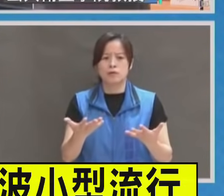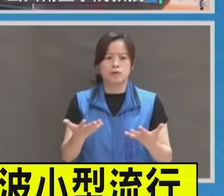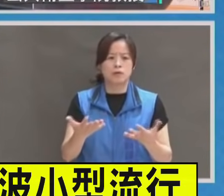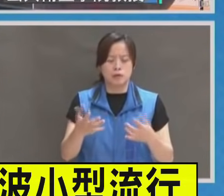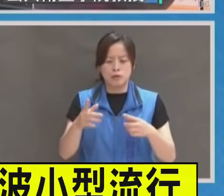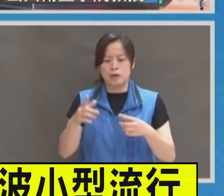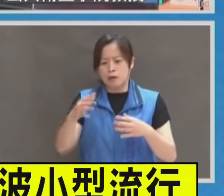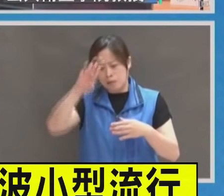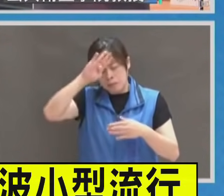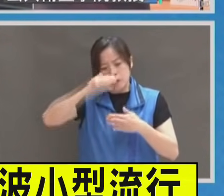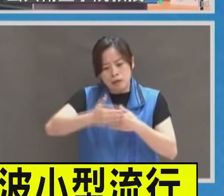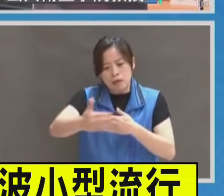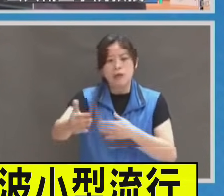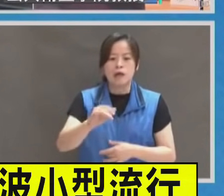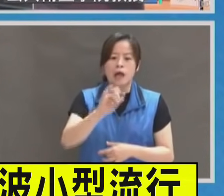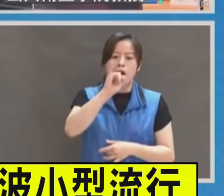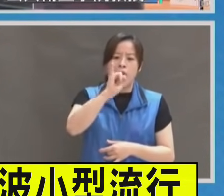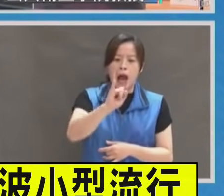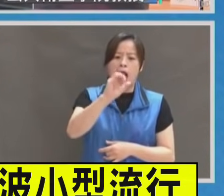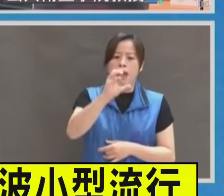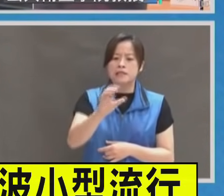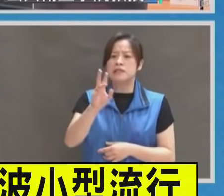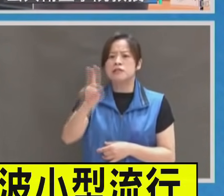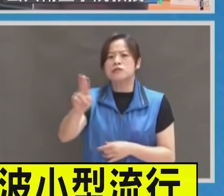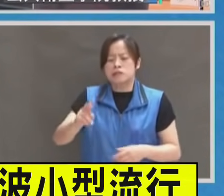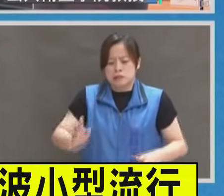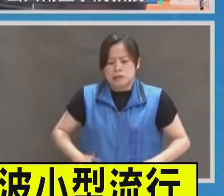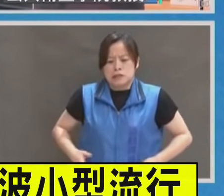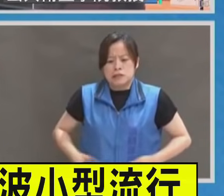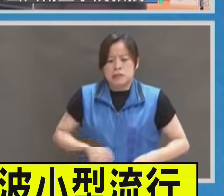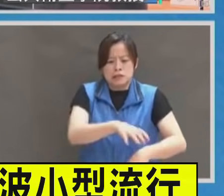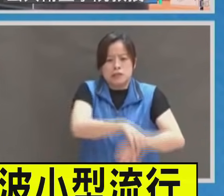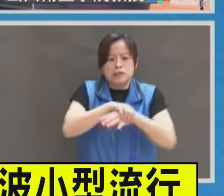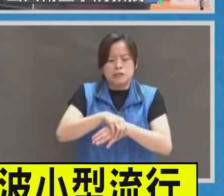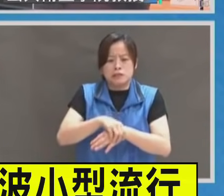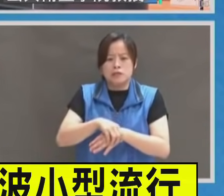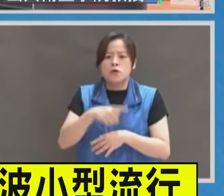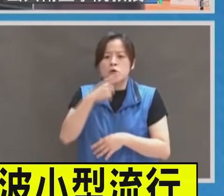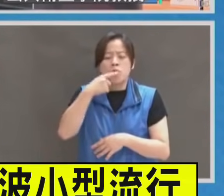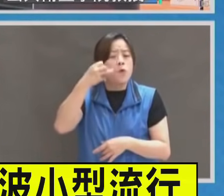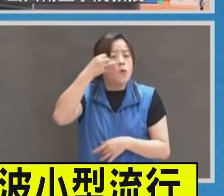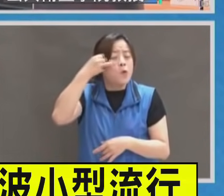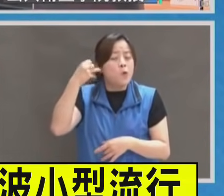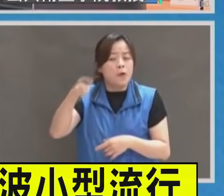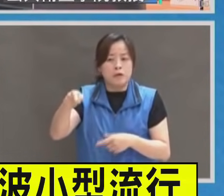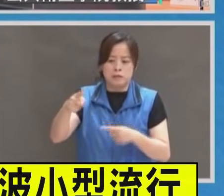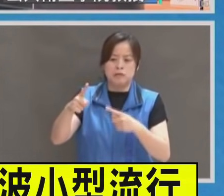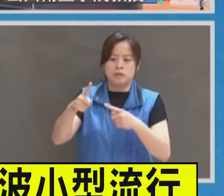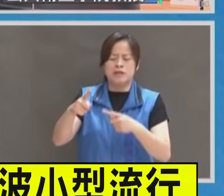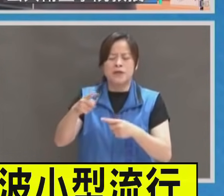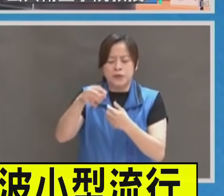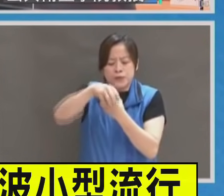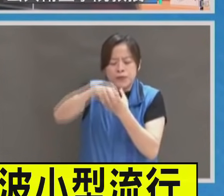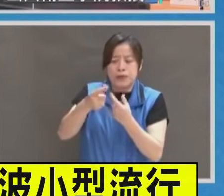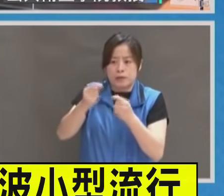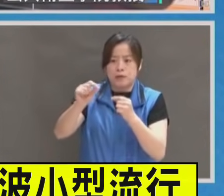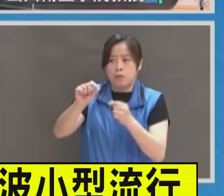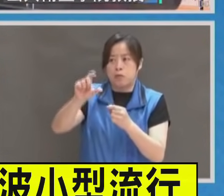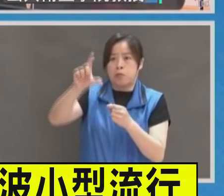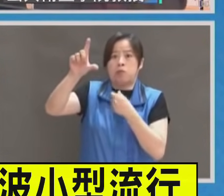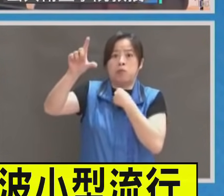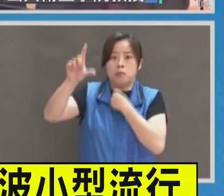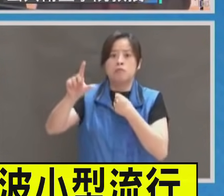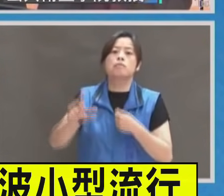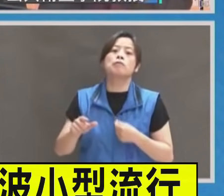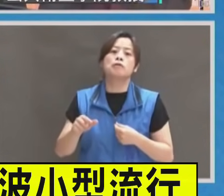跟我们的卫生局大家合作，我们所推估的。如果这2258个个案没有再增加，我们在5月28号